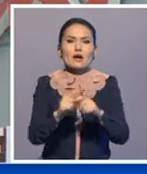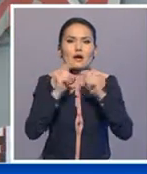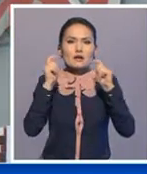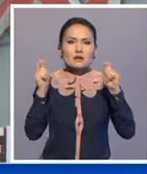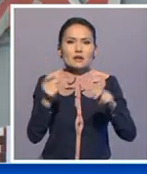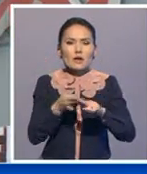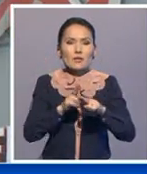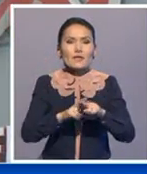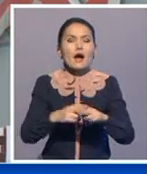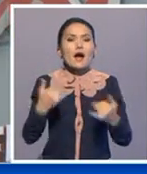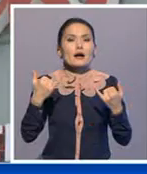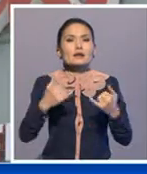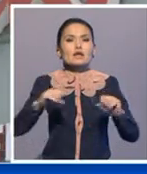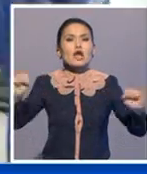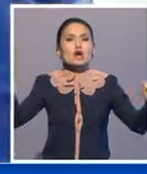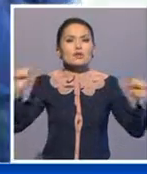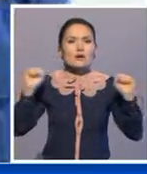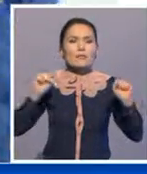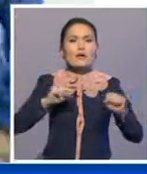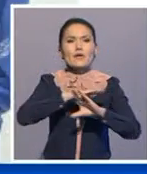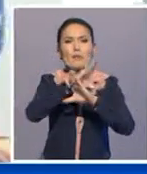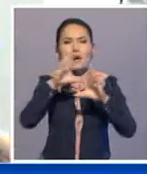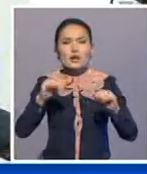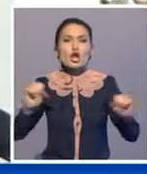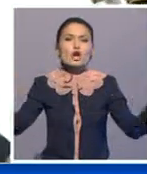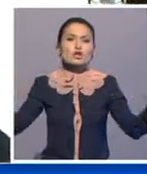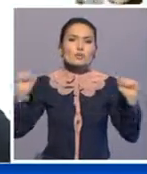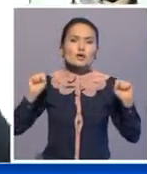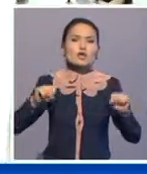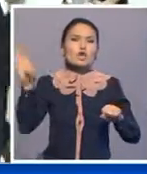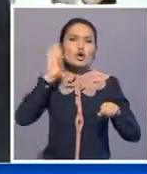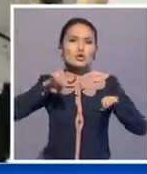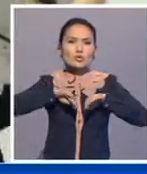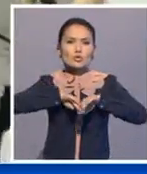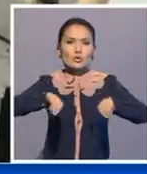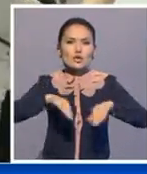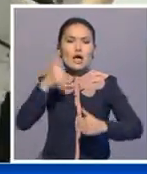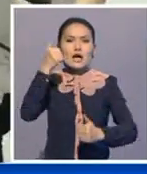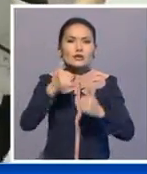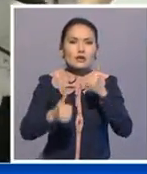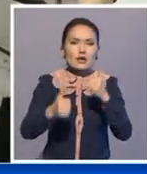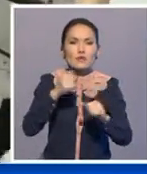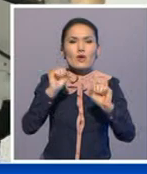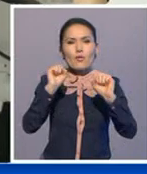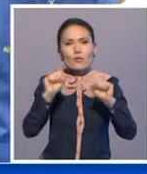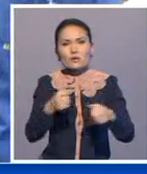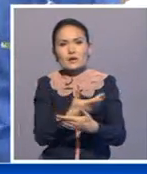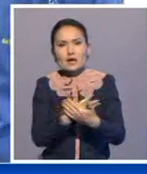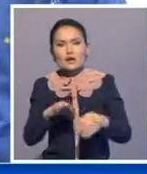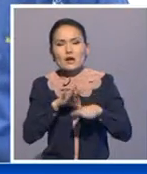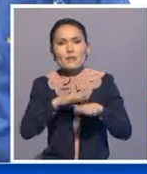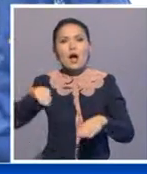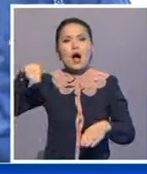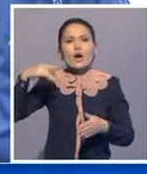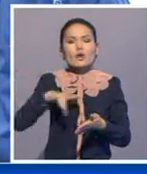сай. Мұнда енді әлем чемпионаты сияқты барлық деңгейдегі түрлі спорттық суда жүзу жарыстарын емін-еркін өткізуге болады. Қазір